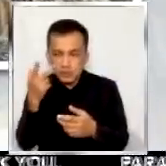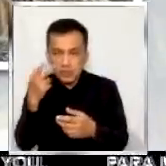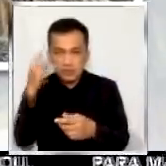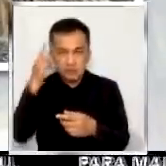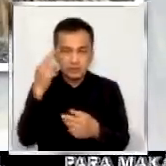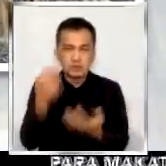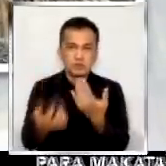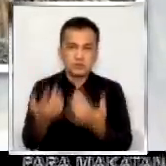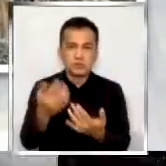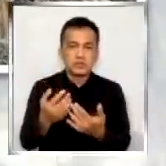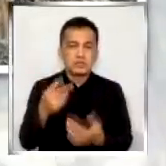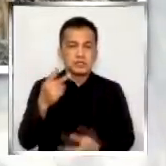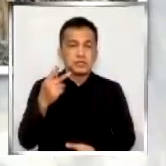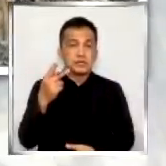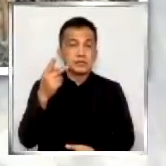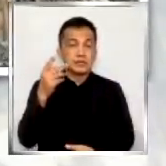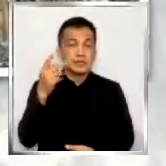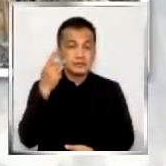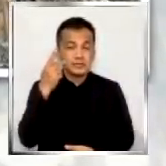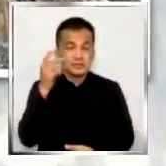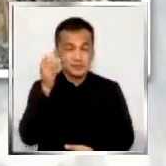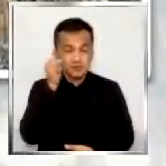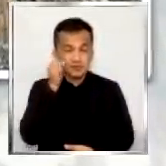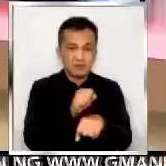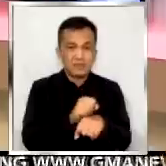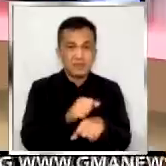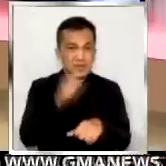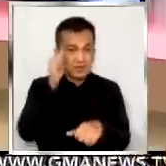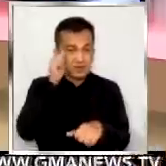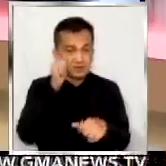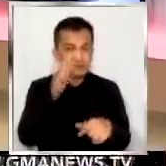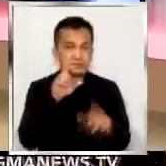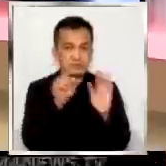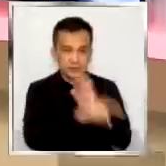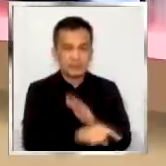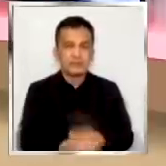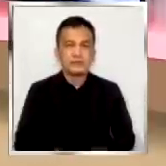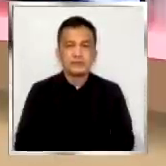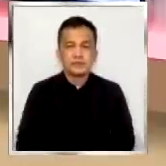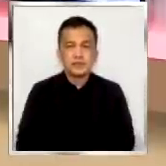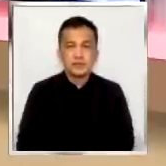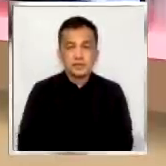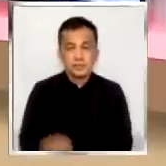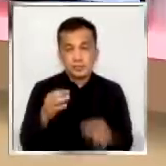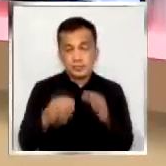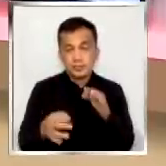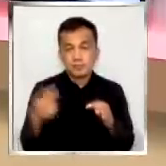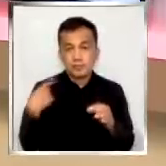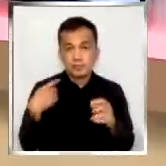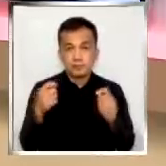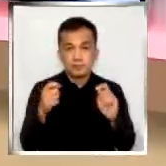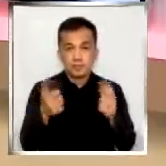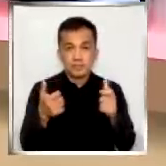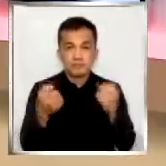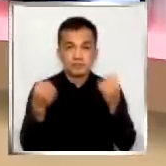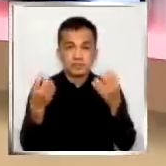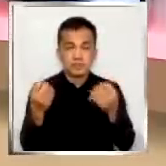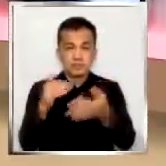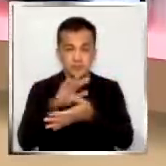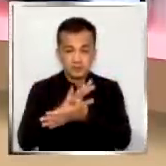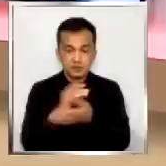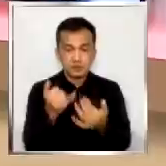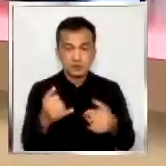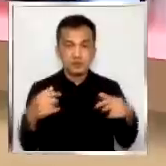Son, nakatutok 24 oras. Sakali mang magkaroon ng biglang pagdami ng COVID cases ngayong holiday